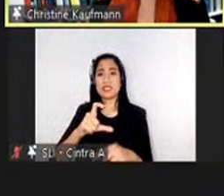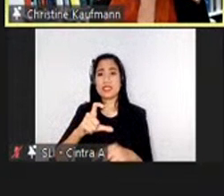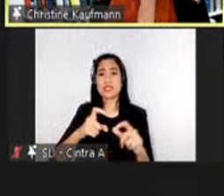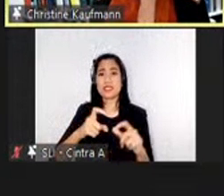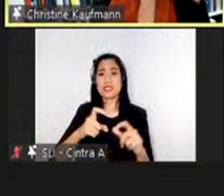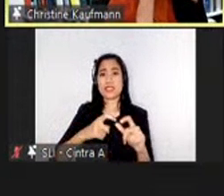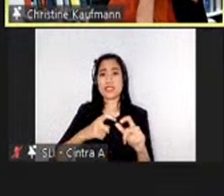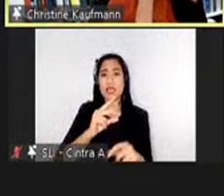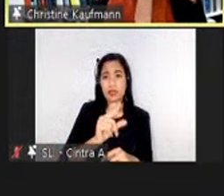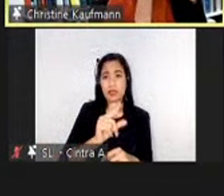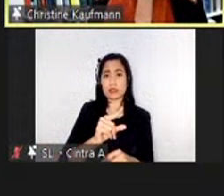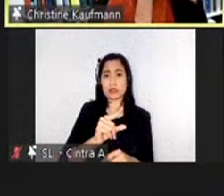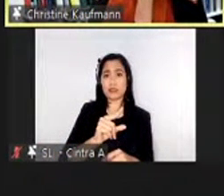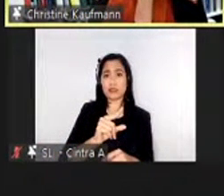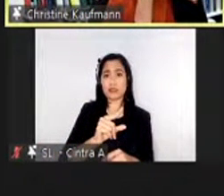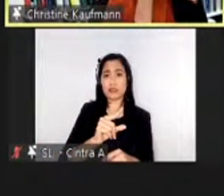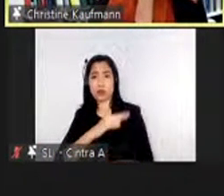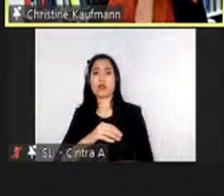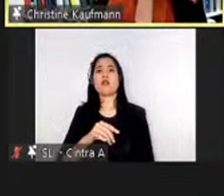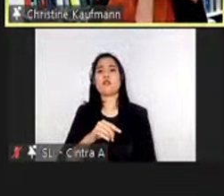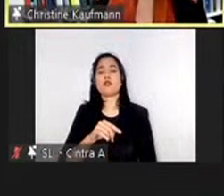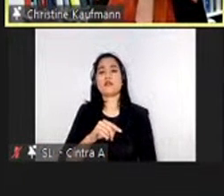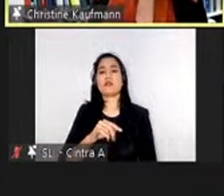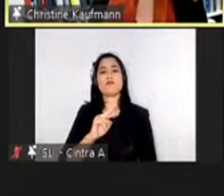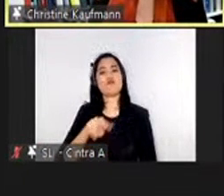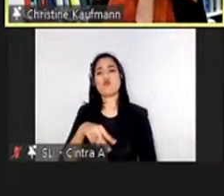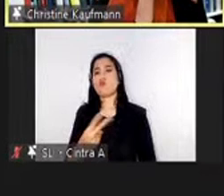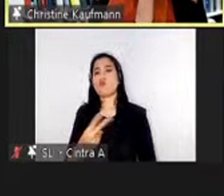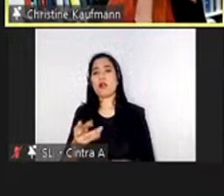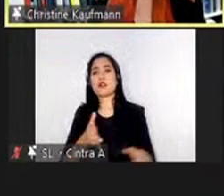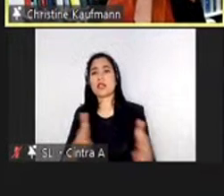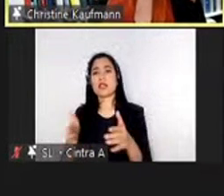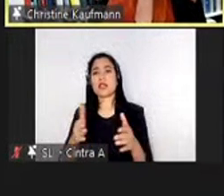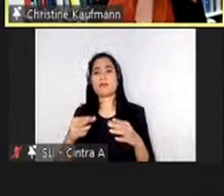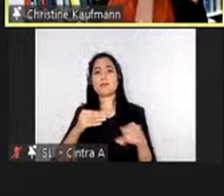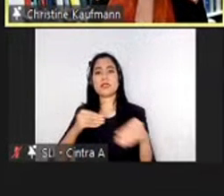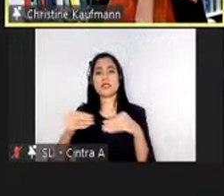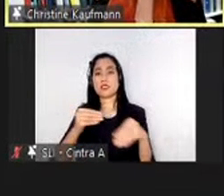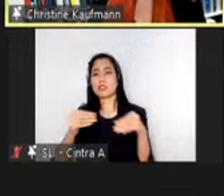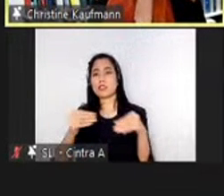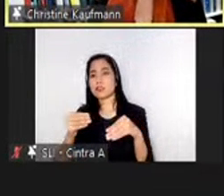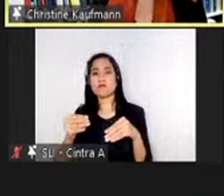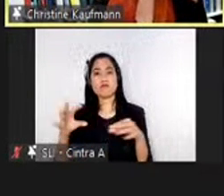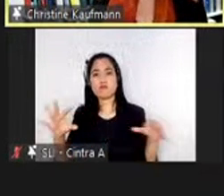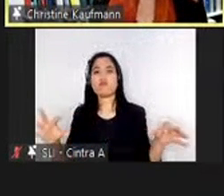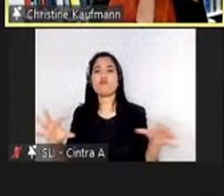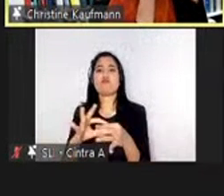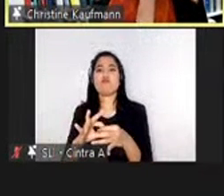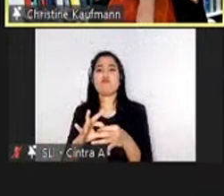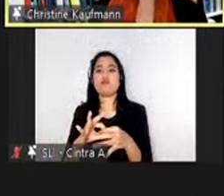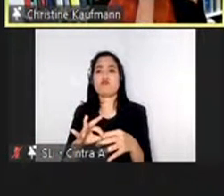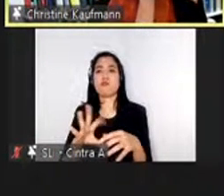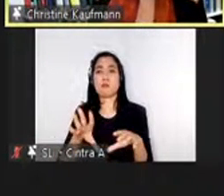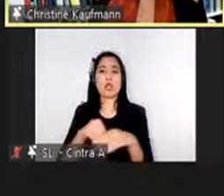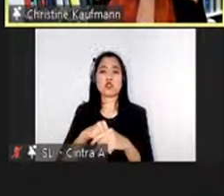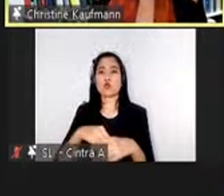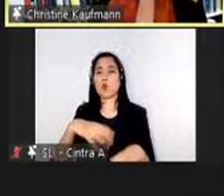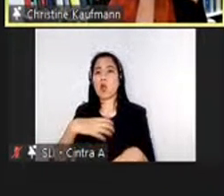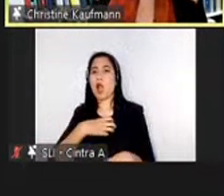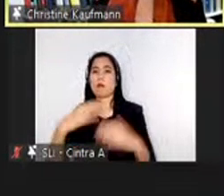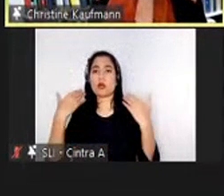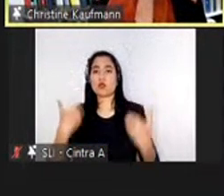sukarela menjadi strategi bisnis yang koheren termasuk di dalamnya mengenai hak asasi manusia